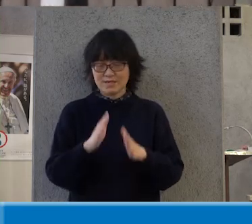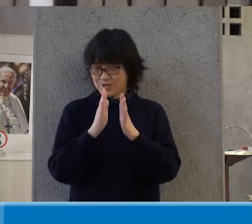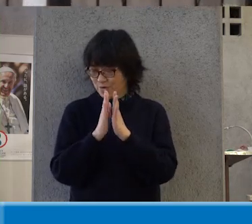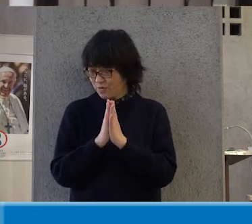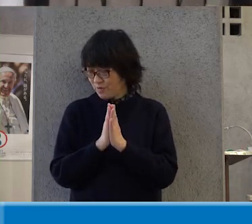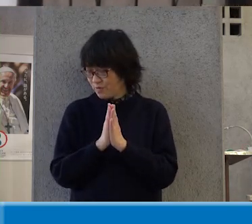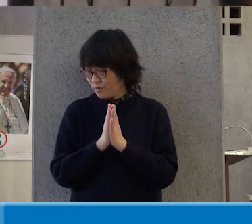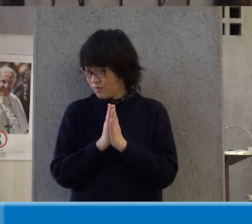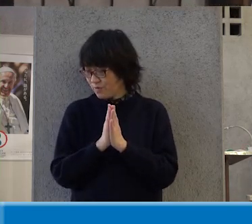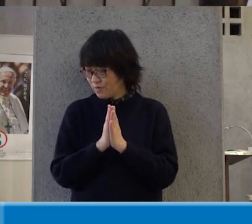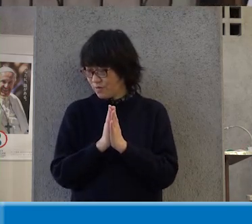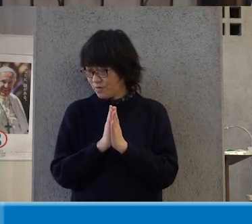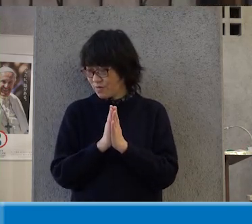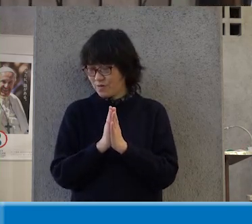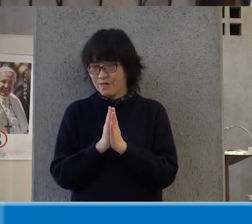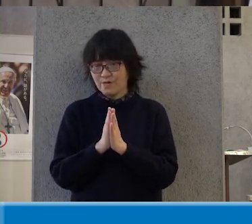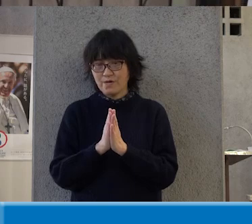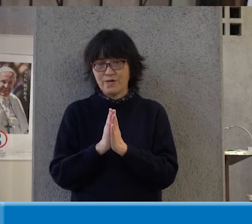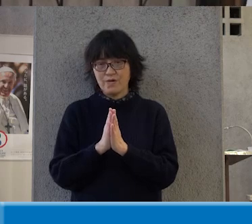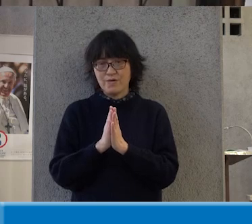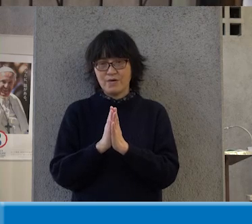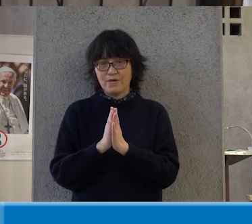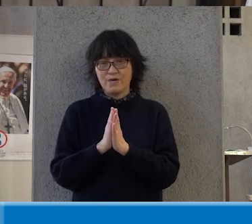祈りましょう。